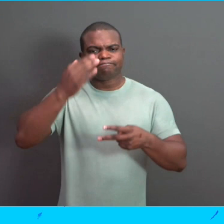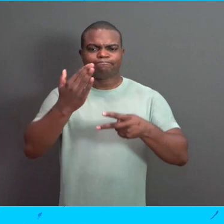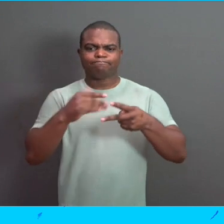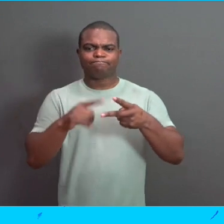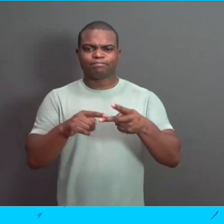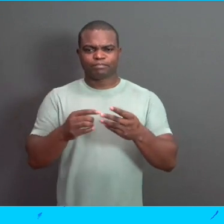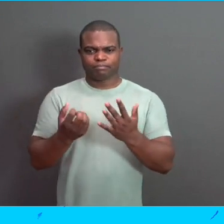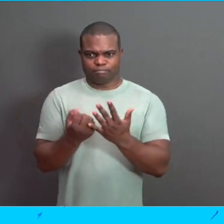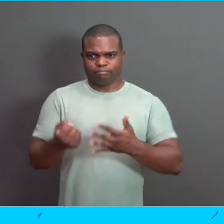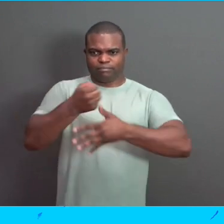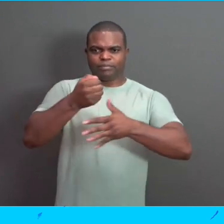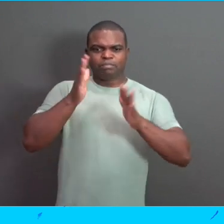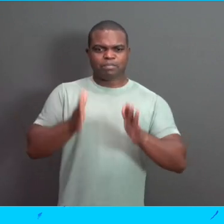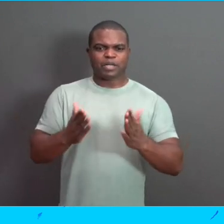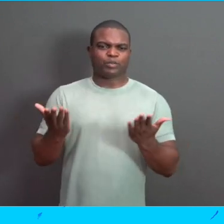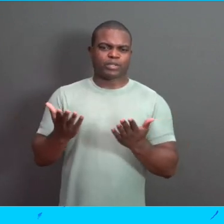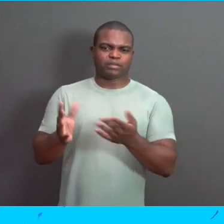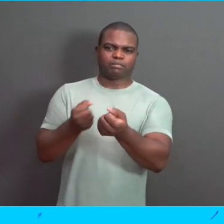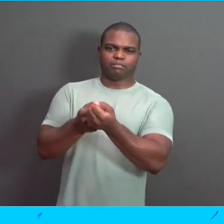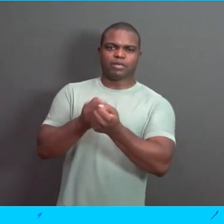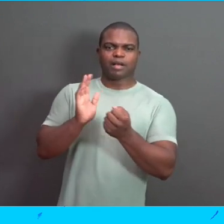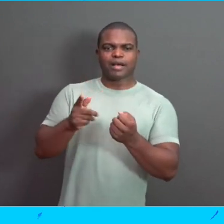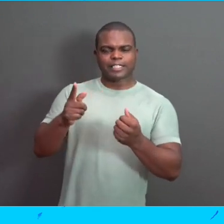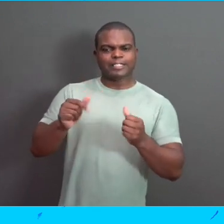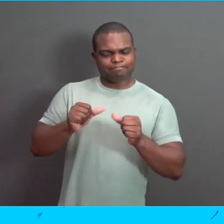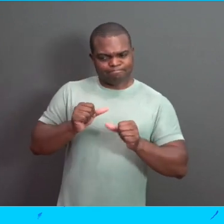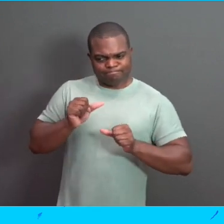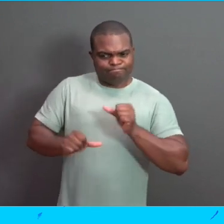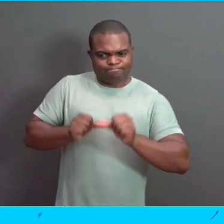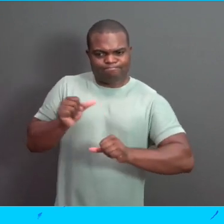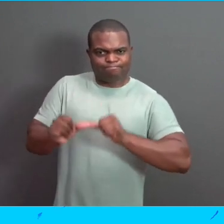approach les défis du futur.